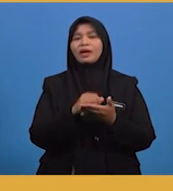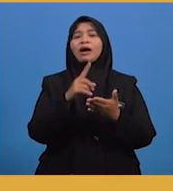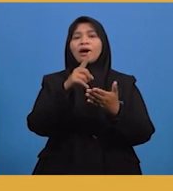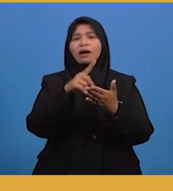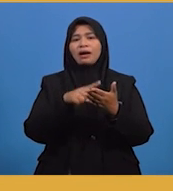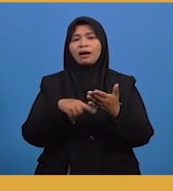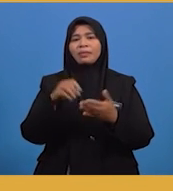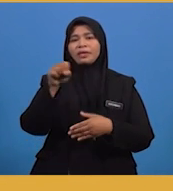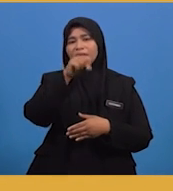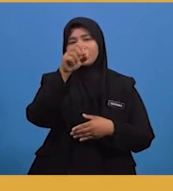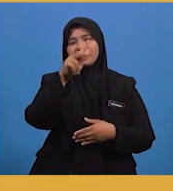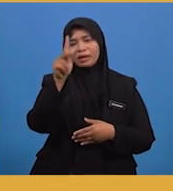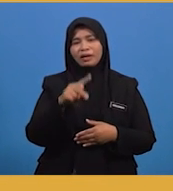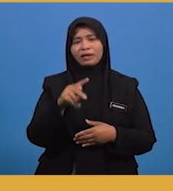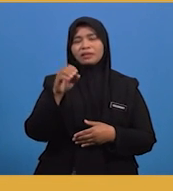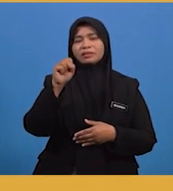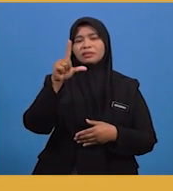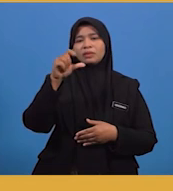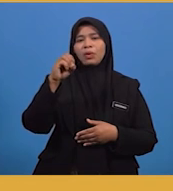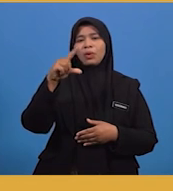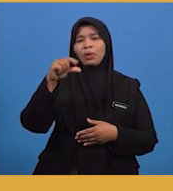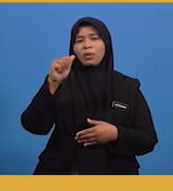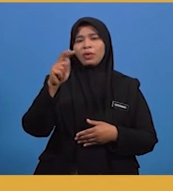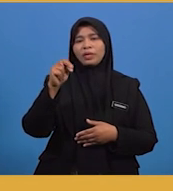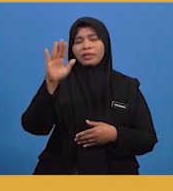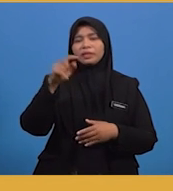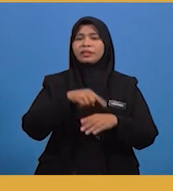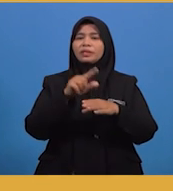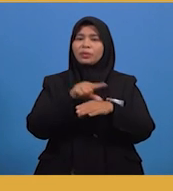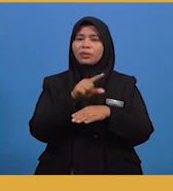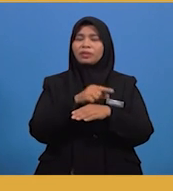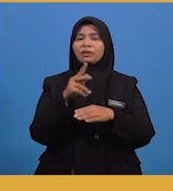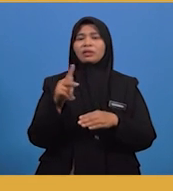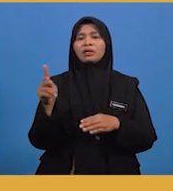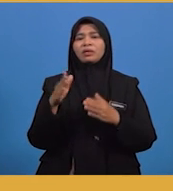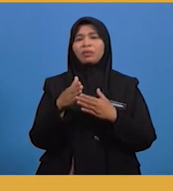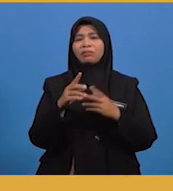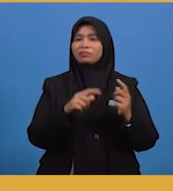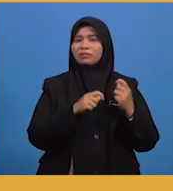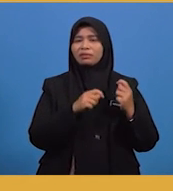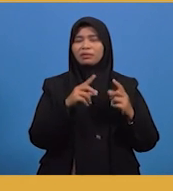Apakah slogan yang digunakan oleh tentera Jepun untuk menguasai negara kita?